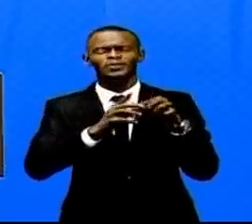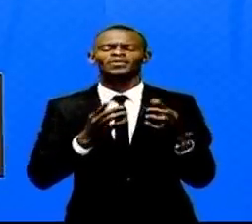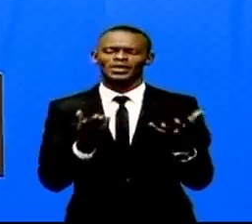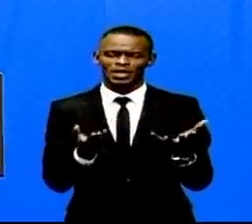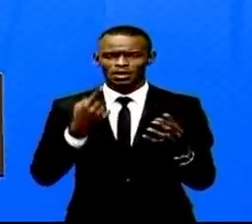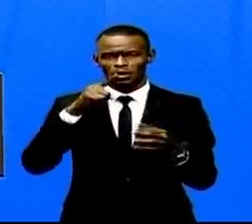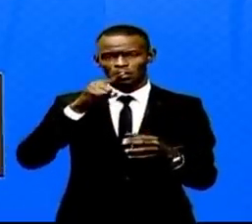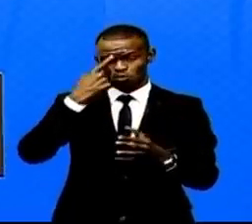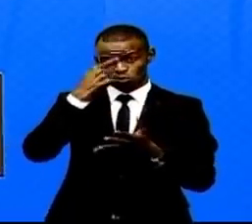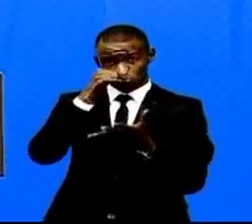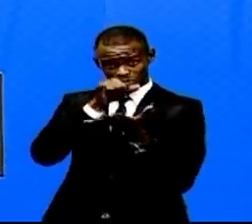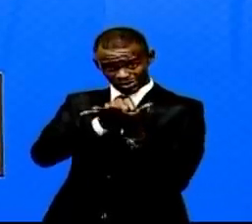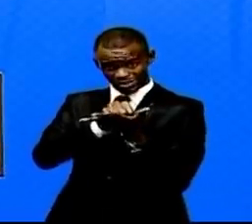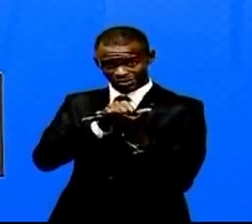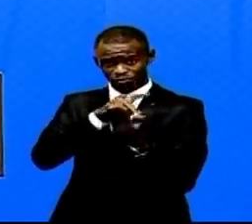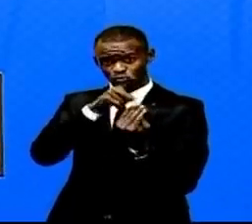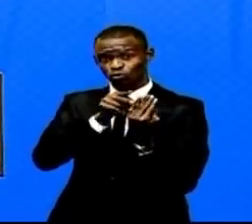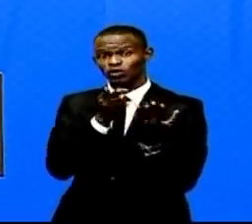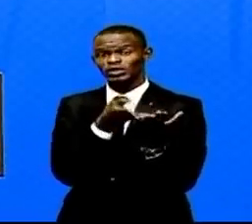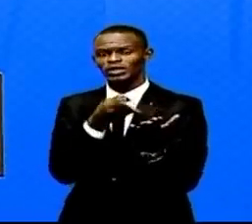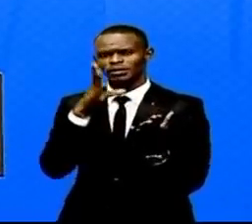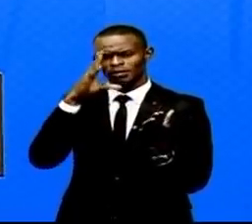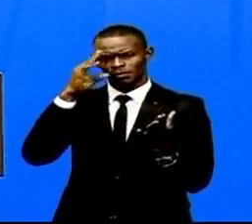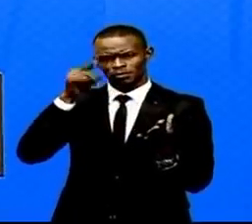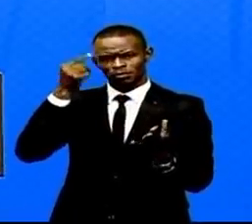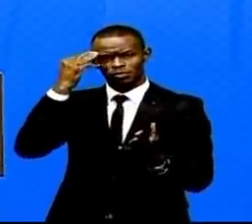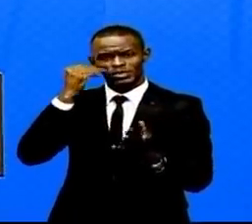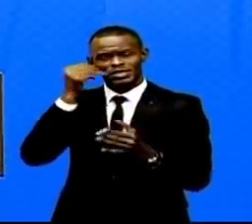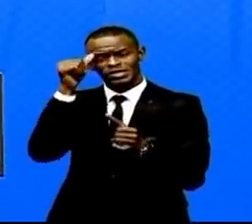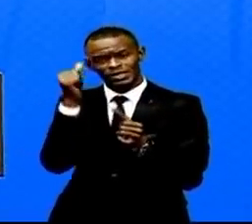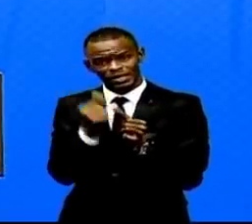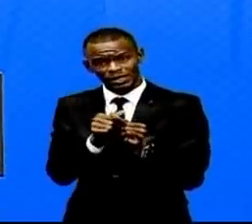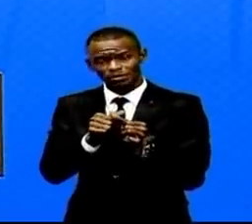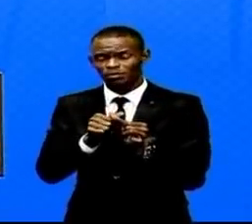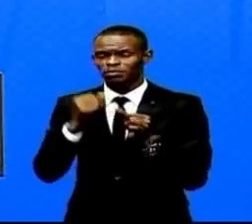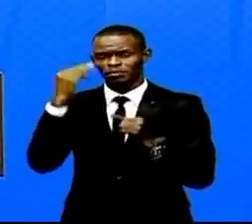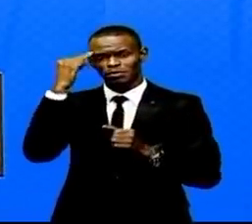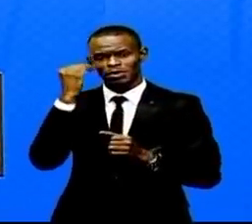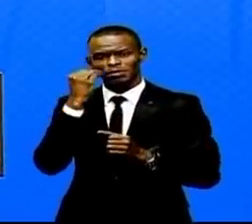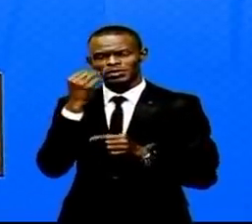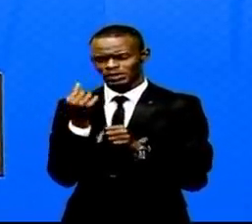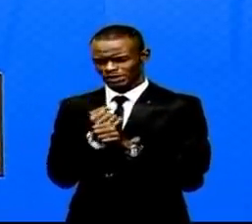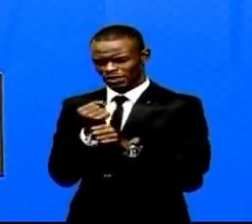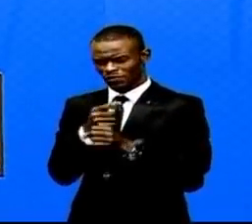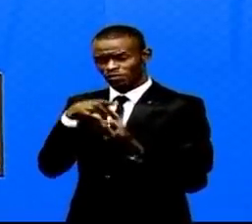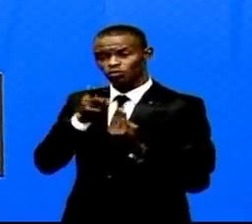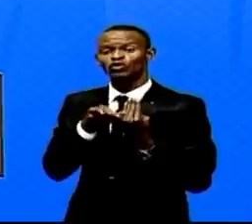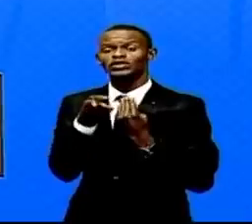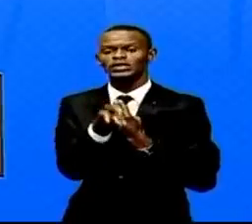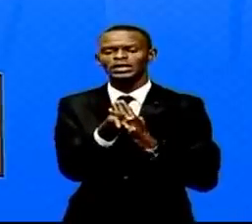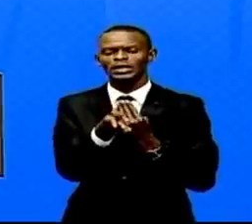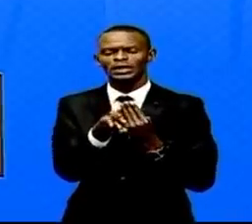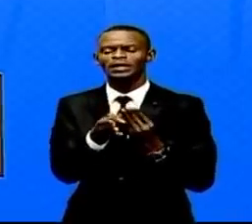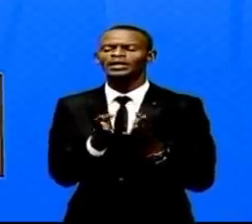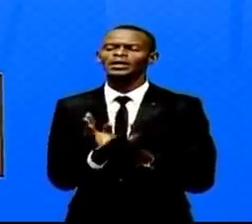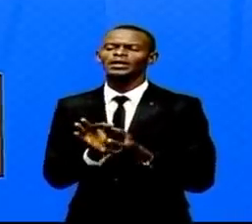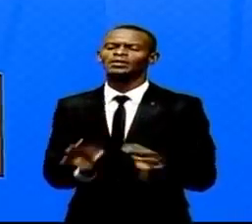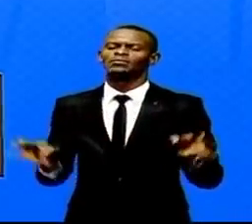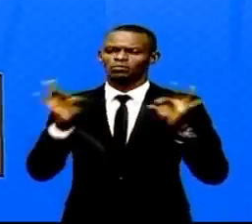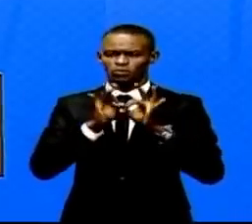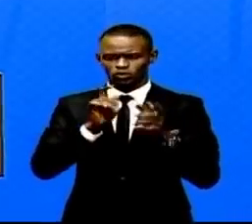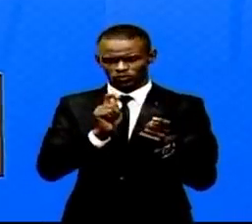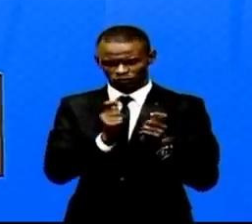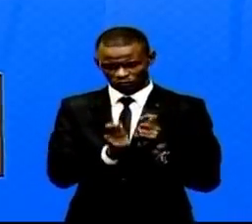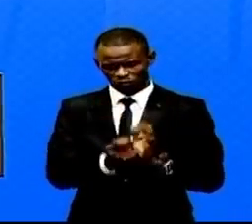la nécessité et l'urgence de finaliser le processus irréversible de l'assainissement de notre système éducatif supérieur